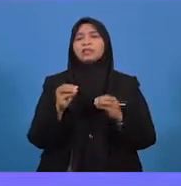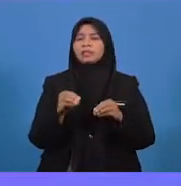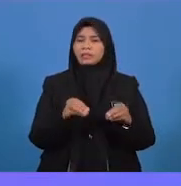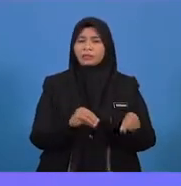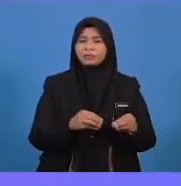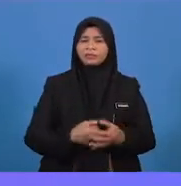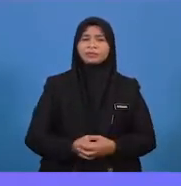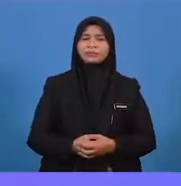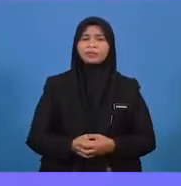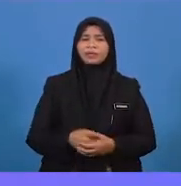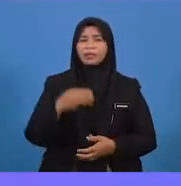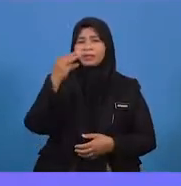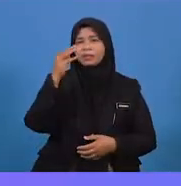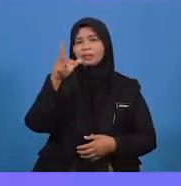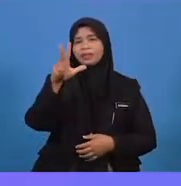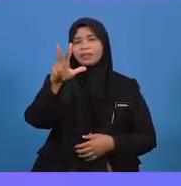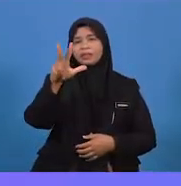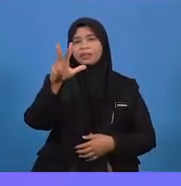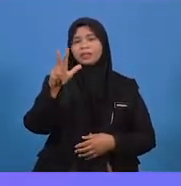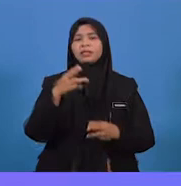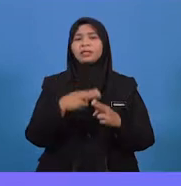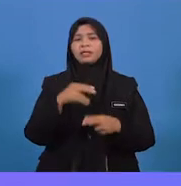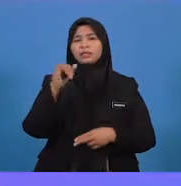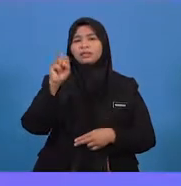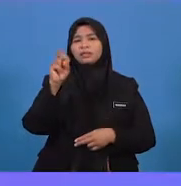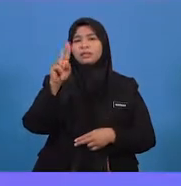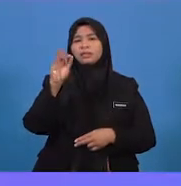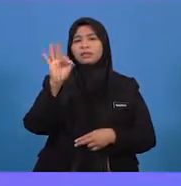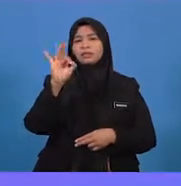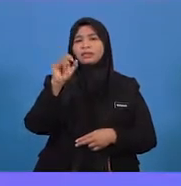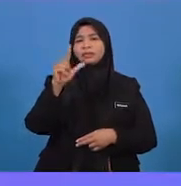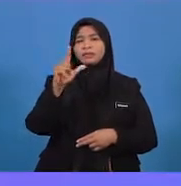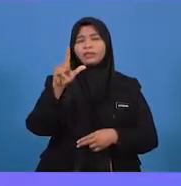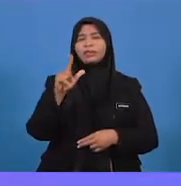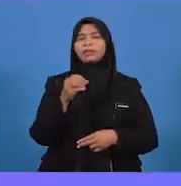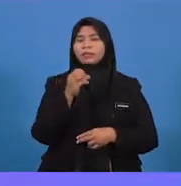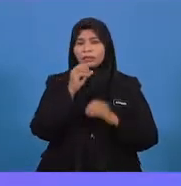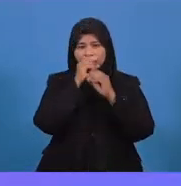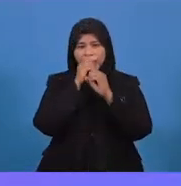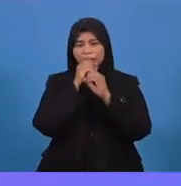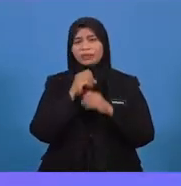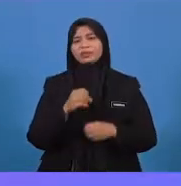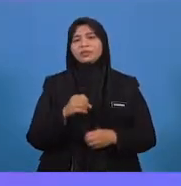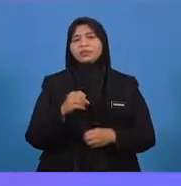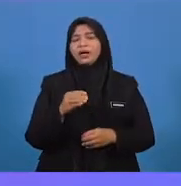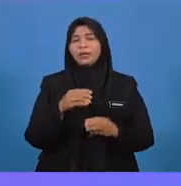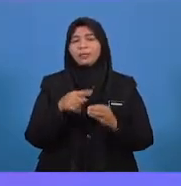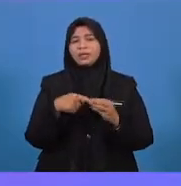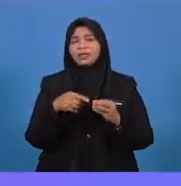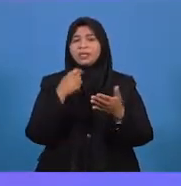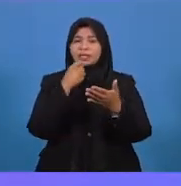tanaman. Malaikat ketiga bernama Israfil yang akan meniup sangkakala